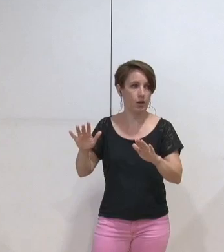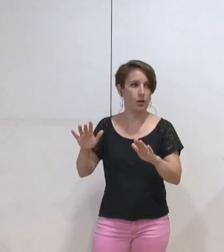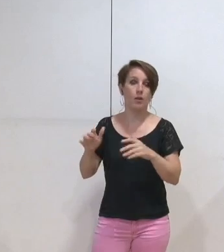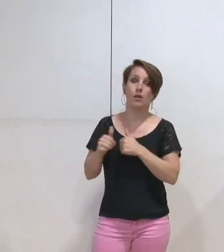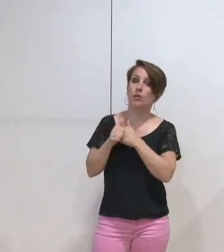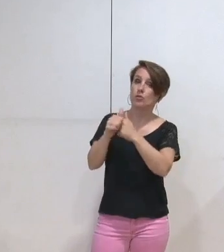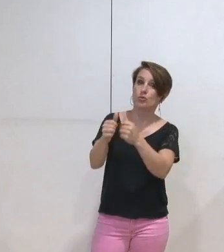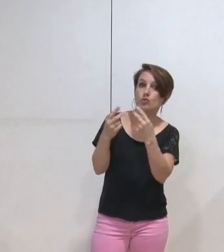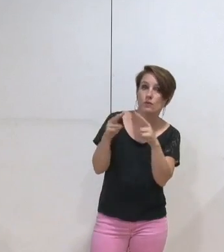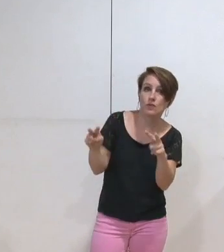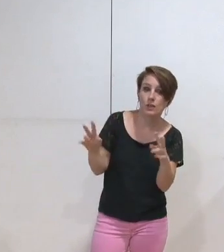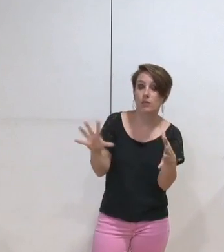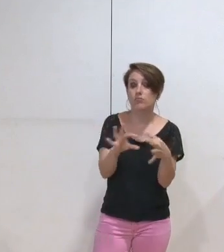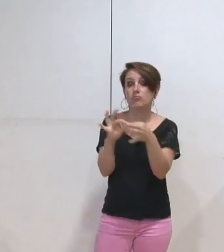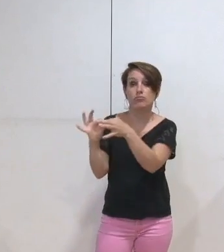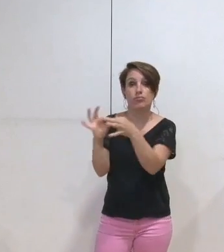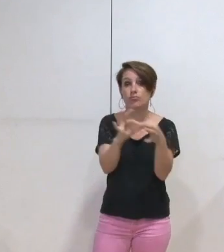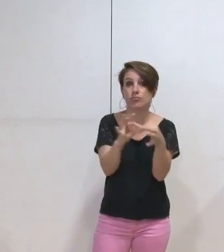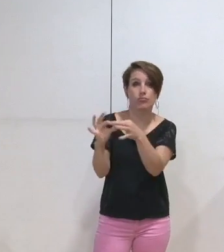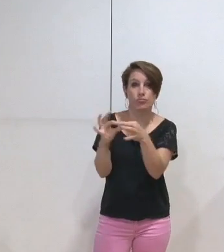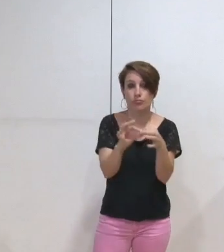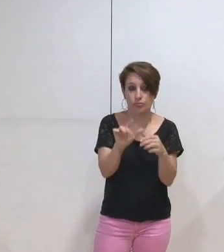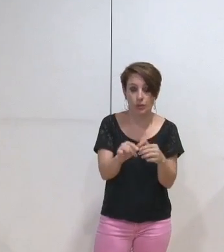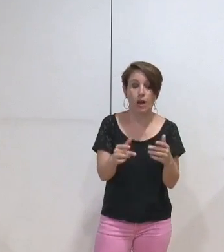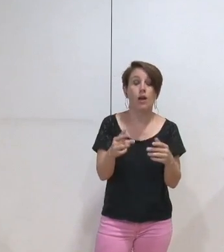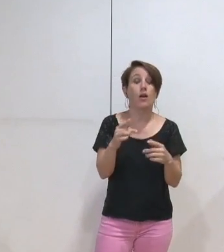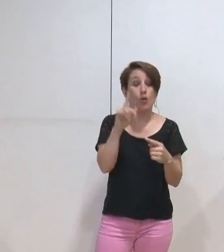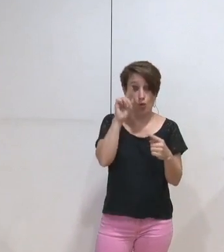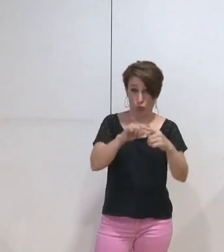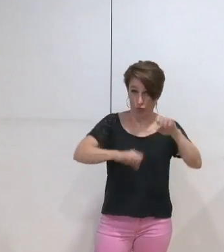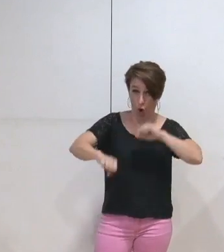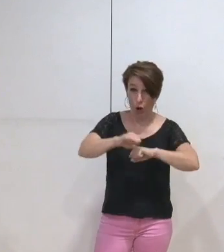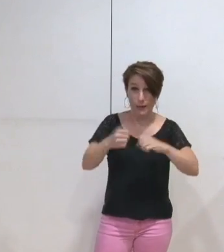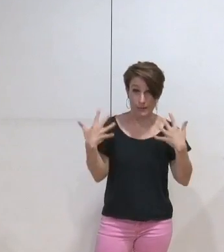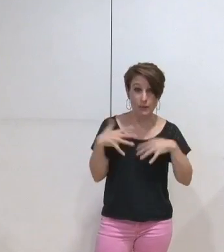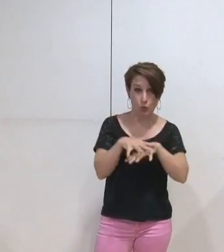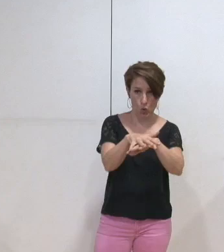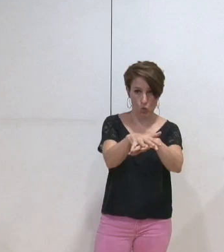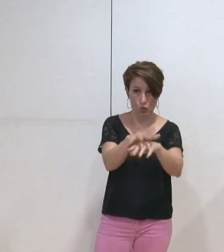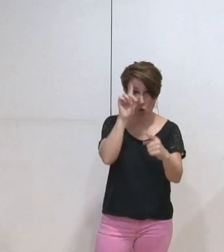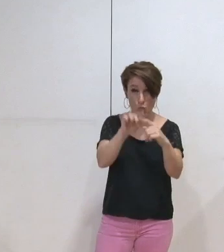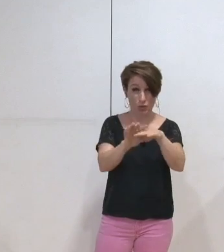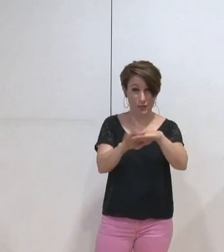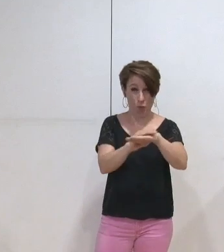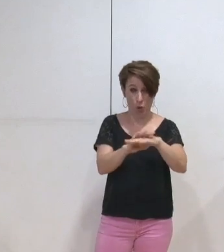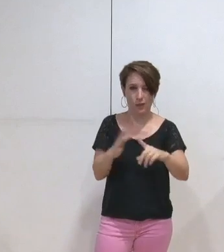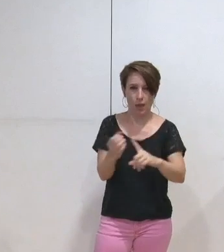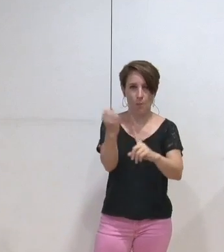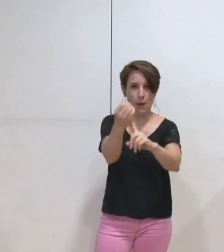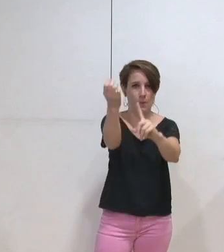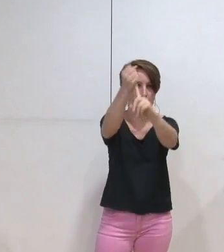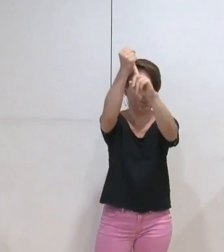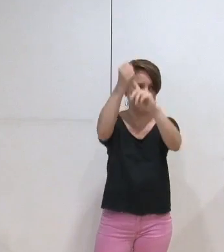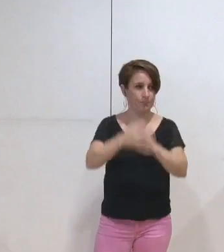la ville pour que nous ayons une organisation qui soit commune et qui nous permette d'atteindre nos objectifs politiques nous